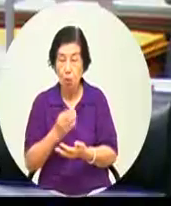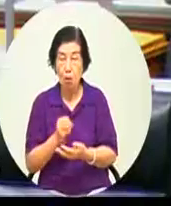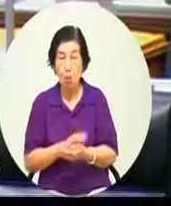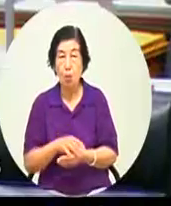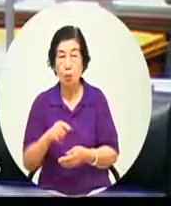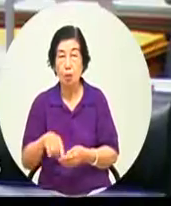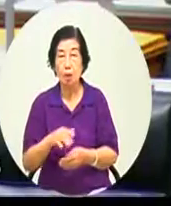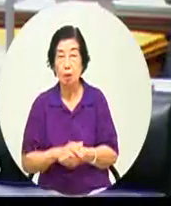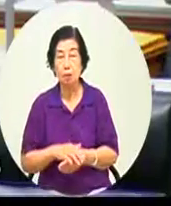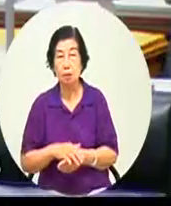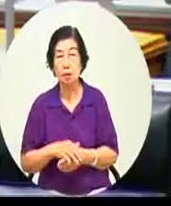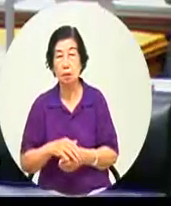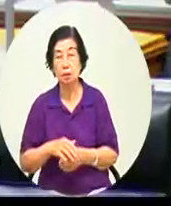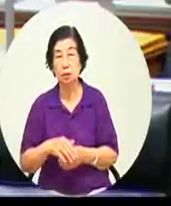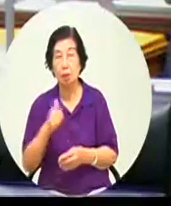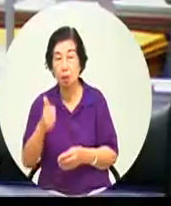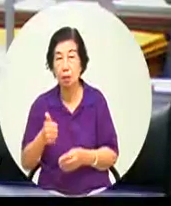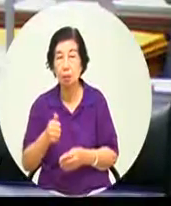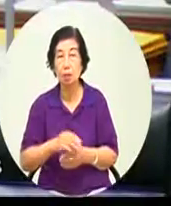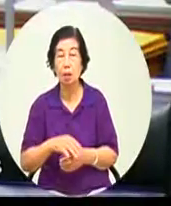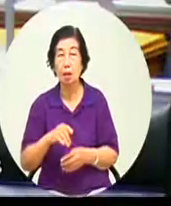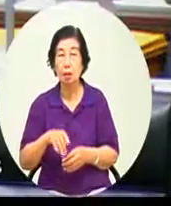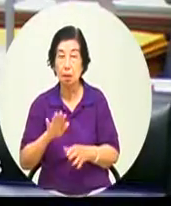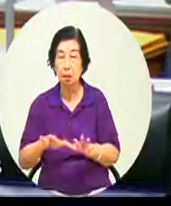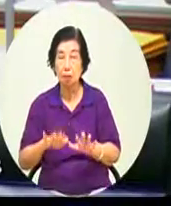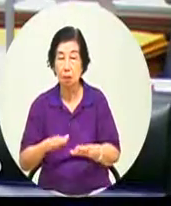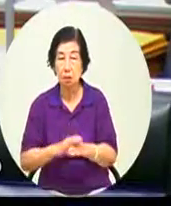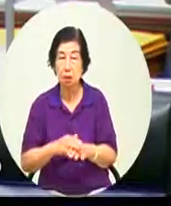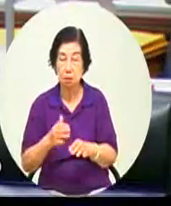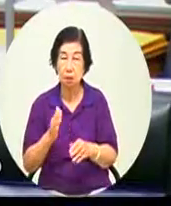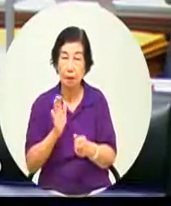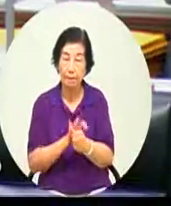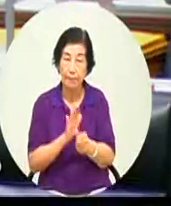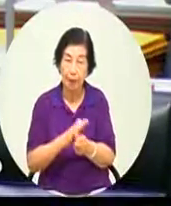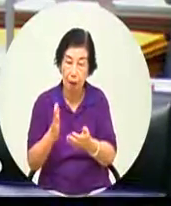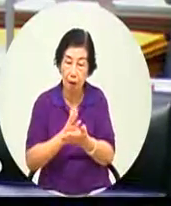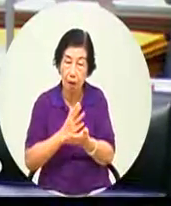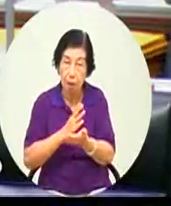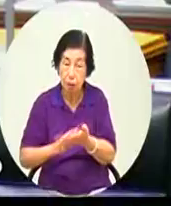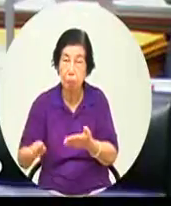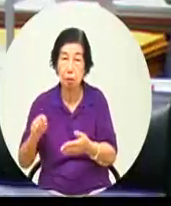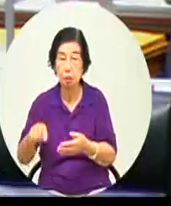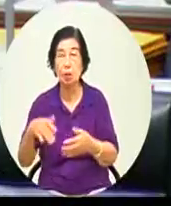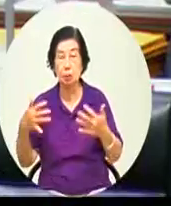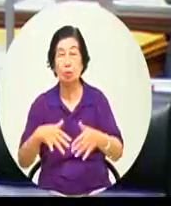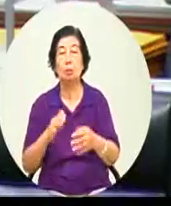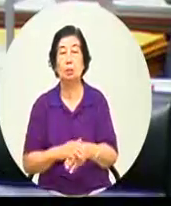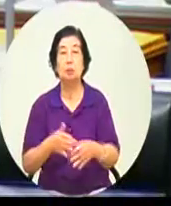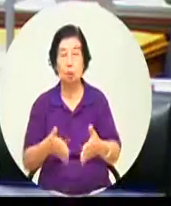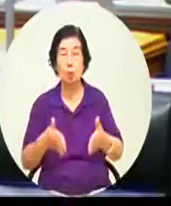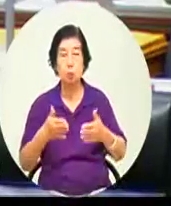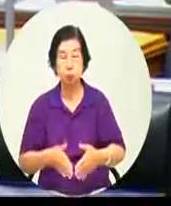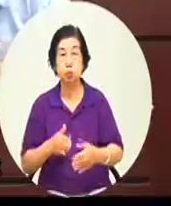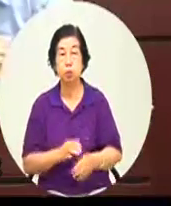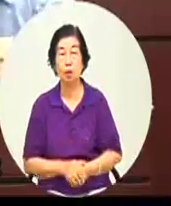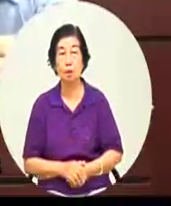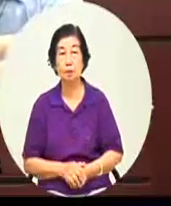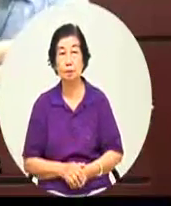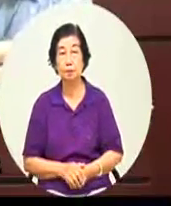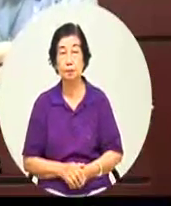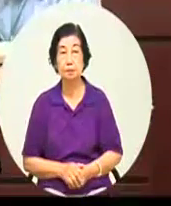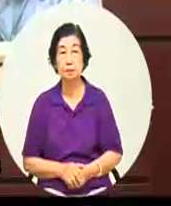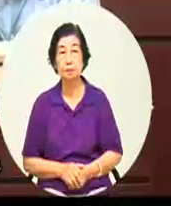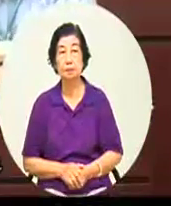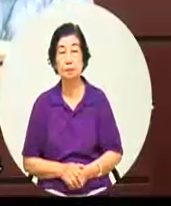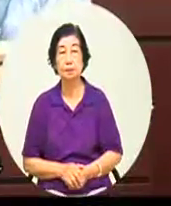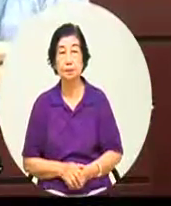是最重要的。实际上解决问题的方法，是不是请局长回应一下？ 局长，请答复。 好，谢谢，谢谢主席，谢谢陈议员哈。对于